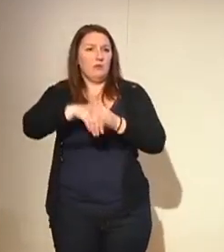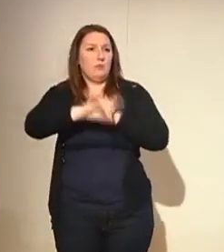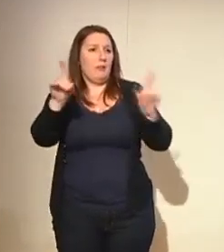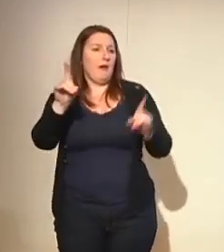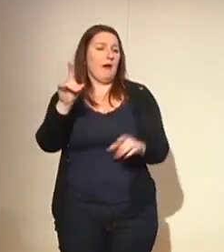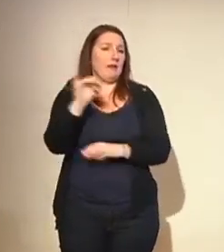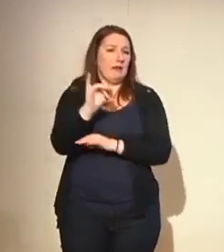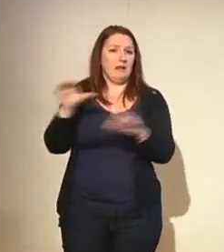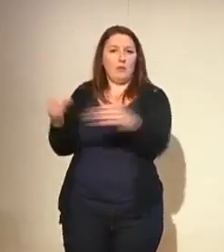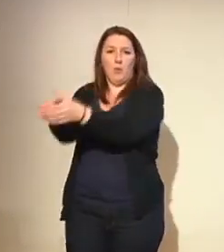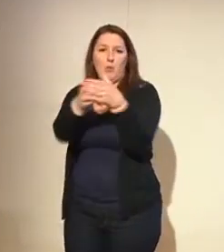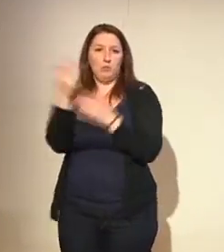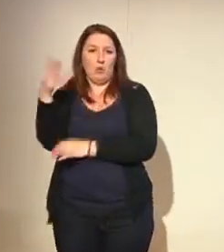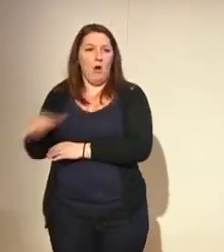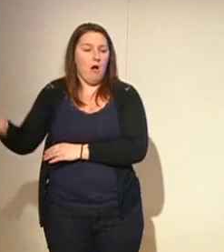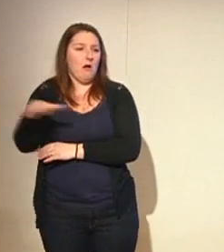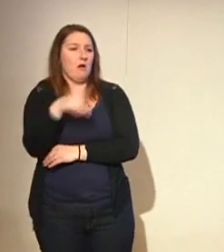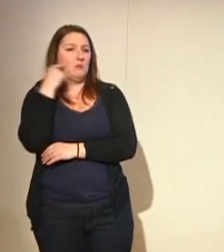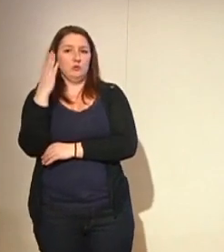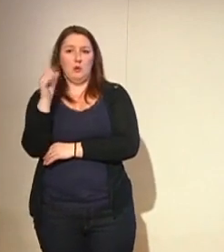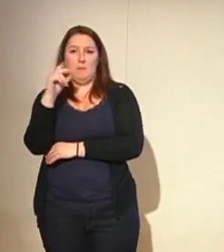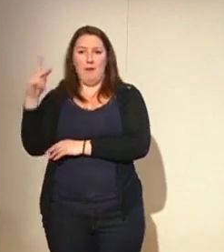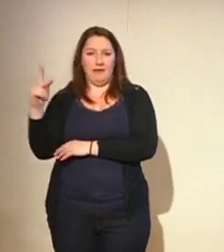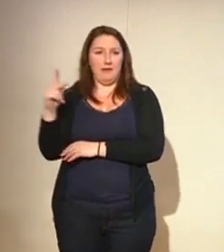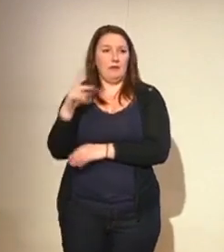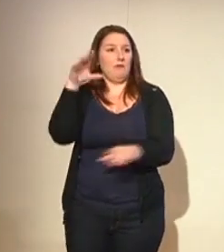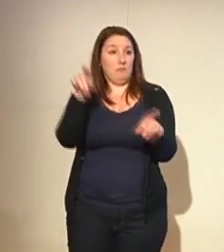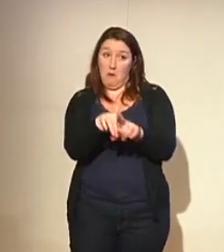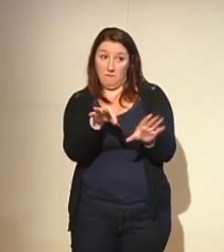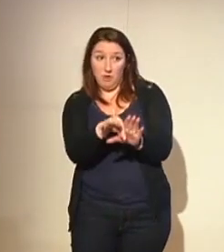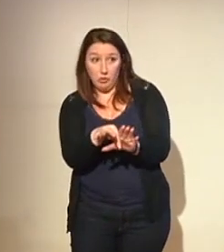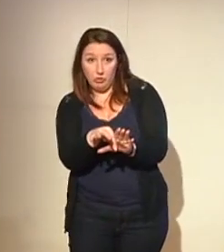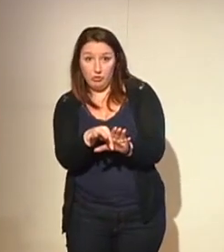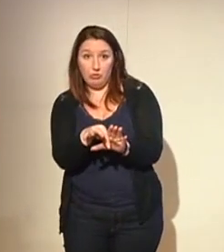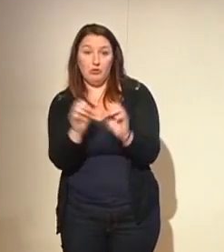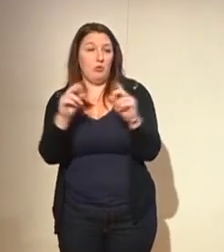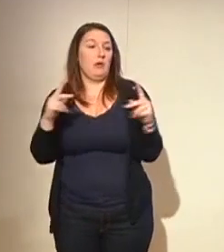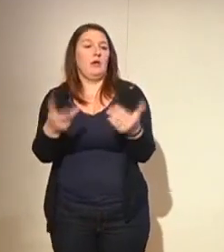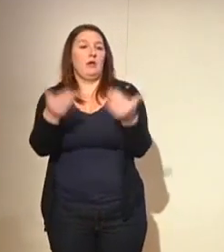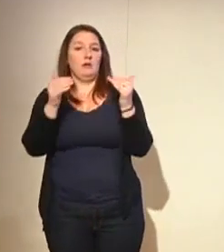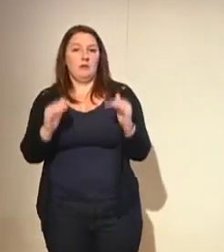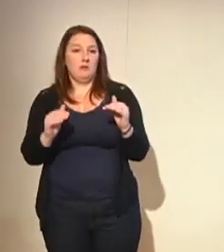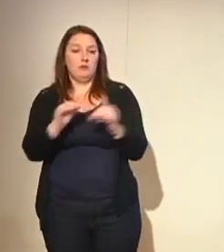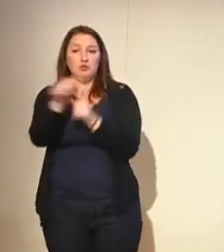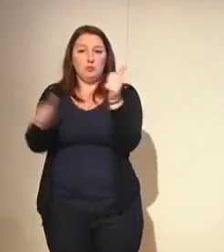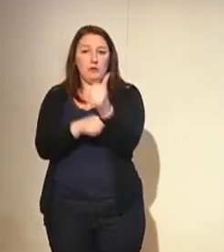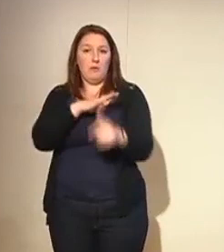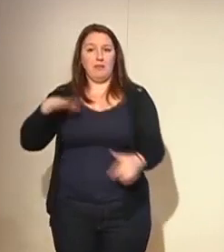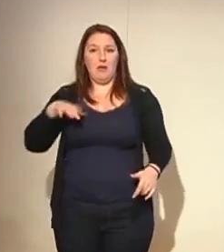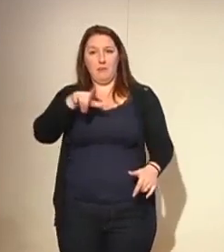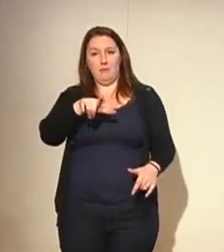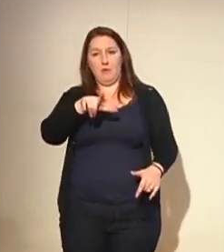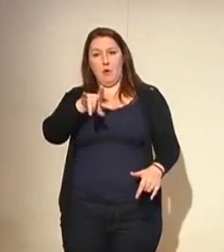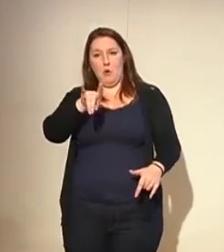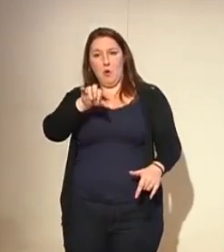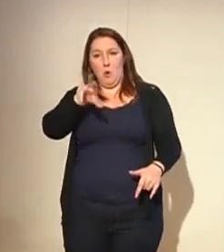vote les trois autres groupes monsieur bac même vote ok suppléant madame Leureux